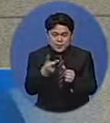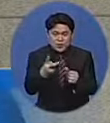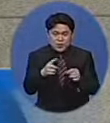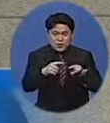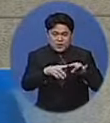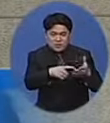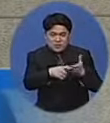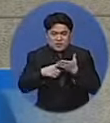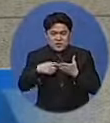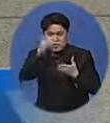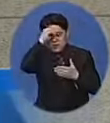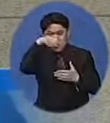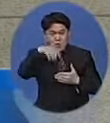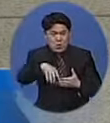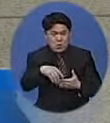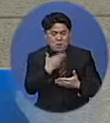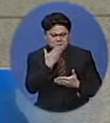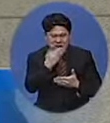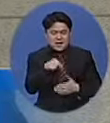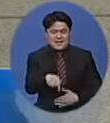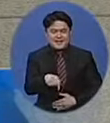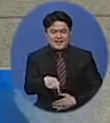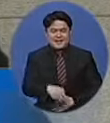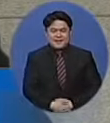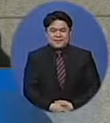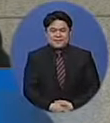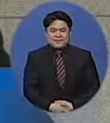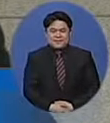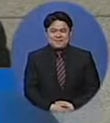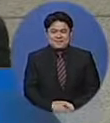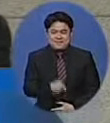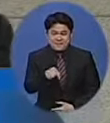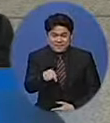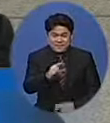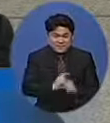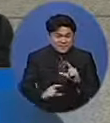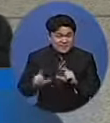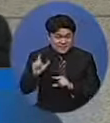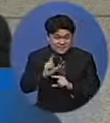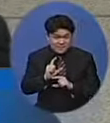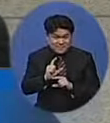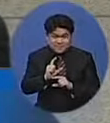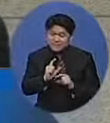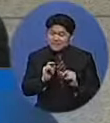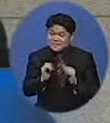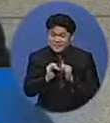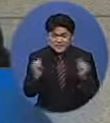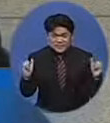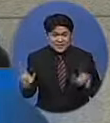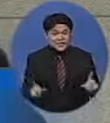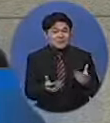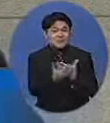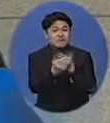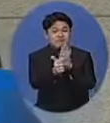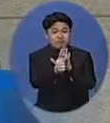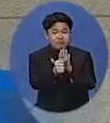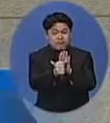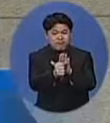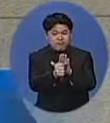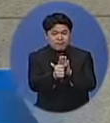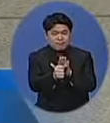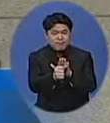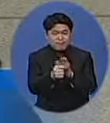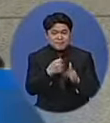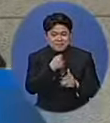에너지도 절약하는 아주 모범적인 건물이 될 테니까요. 이 건물이 더 우리 주민들의 삶의 질을 높이는데